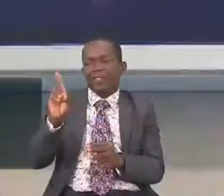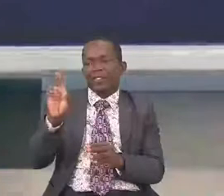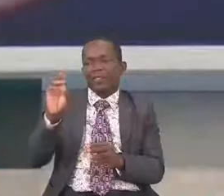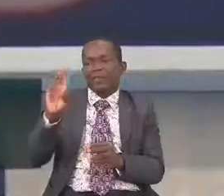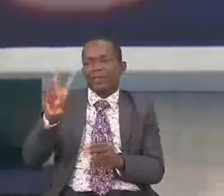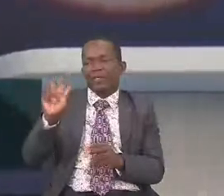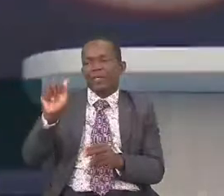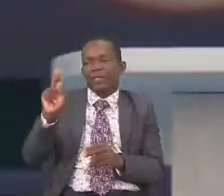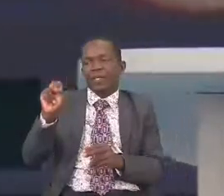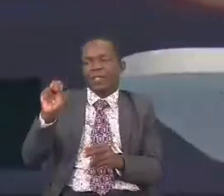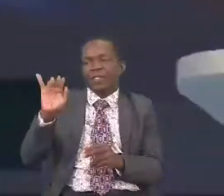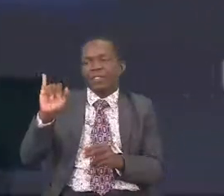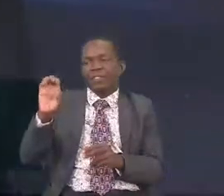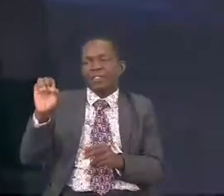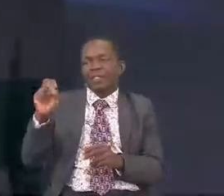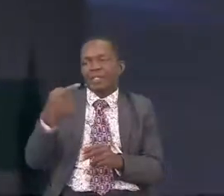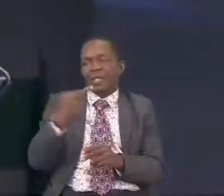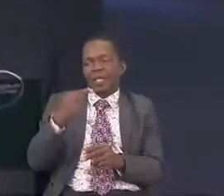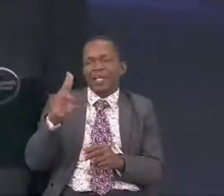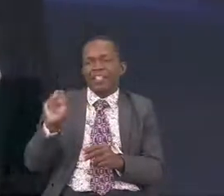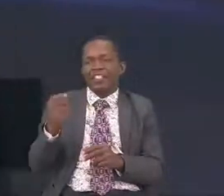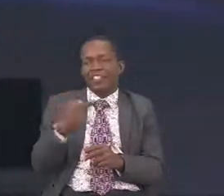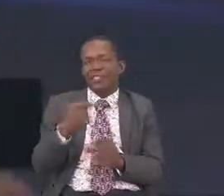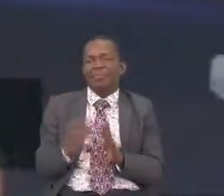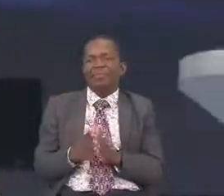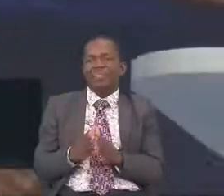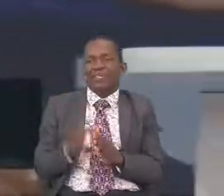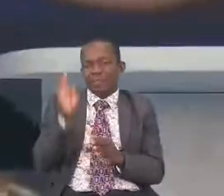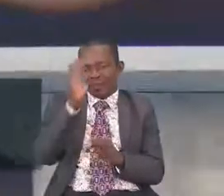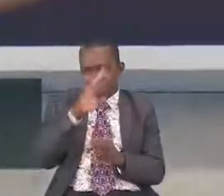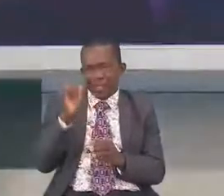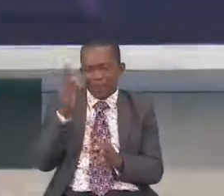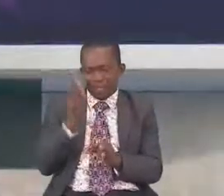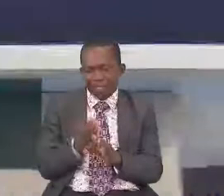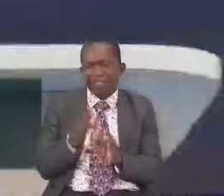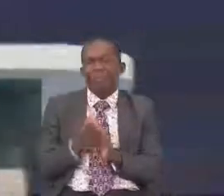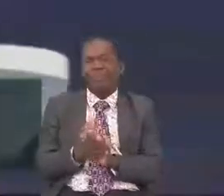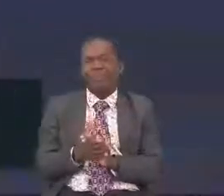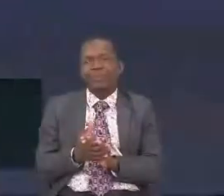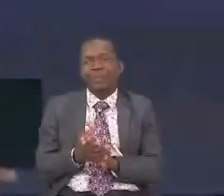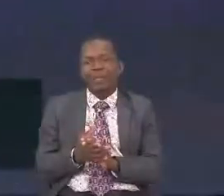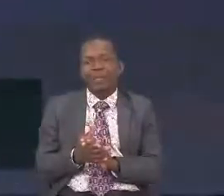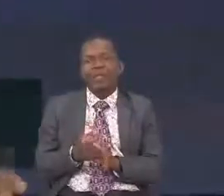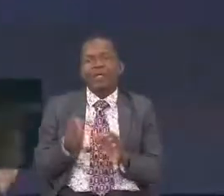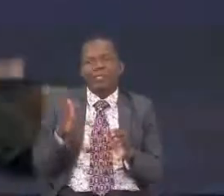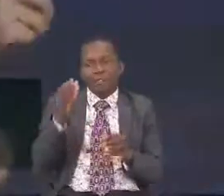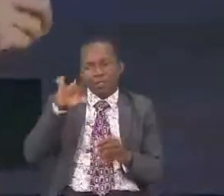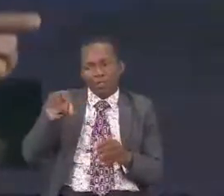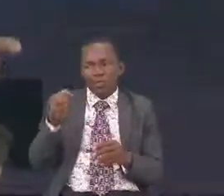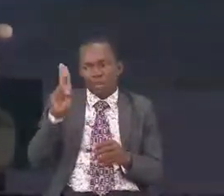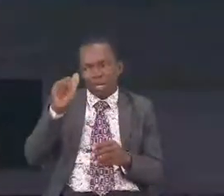leva, il s'est rappelé ce que Dieu lui avait dit. Maintenant, chaque jour, quand il se lève, il